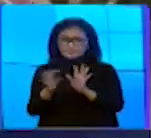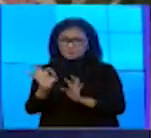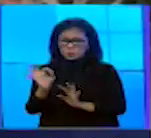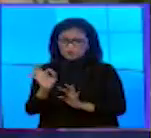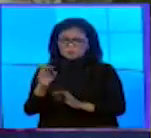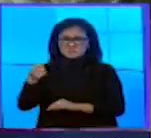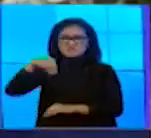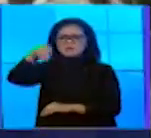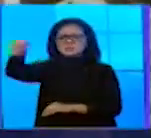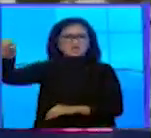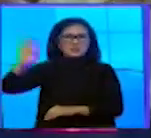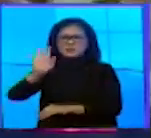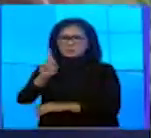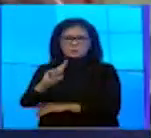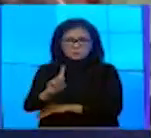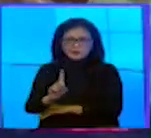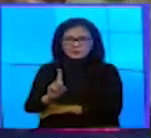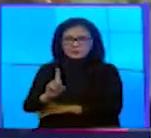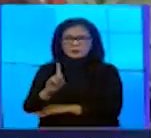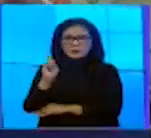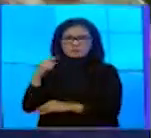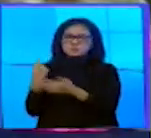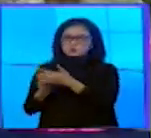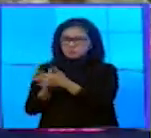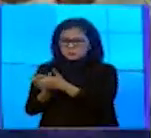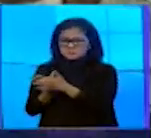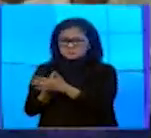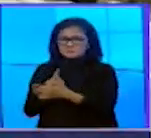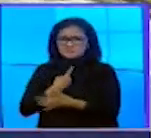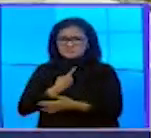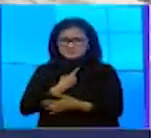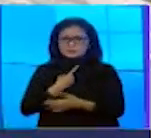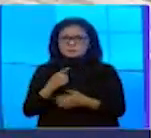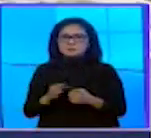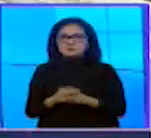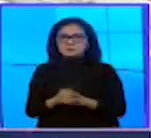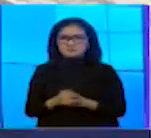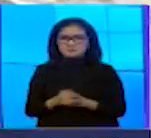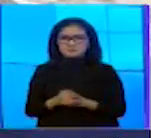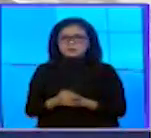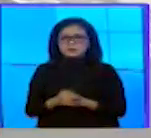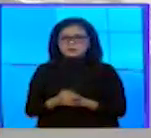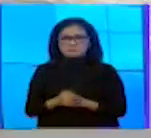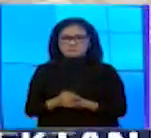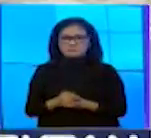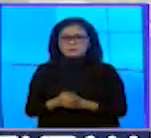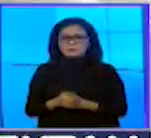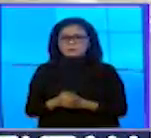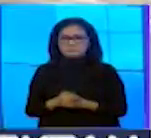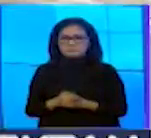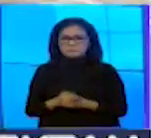nggak boleh keluar gitu. Isolasi mandiri harusnya berapa hari, Pak? 14 hari. Selain mendeteksi warga yang